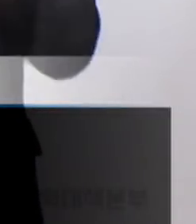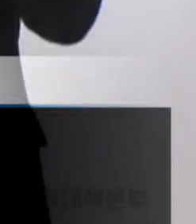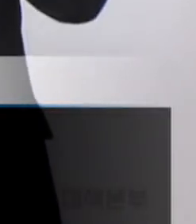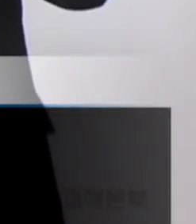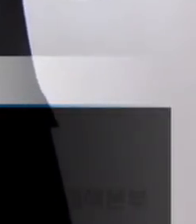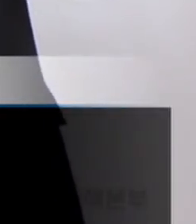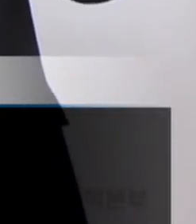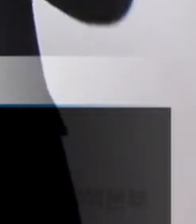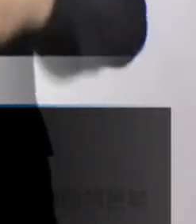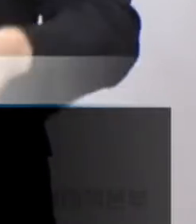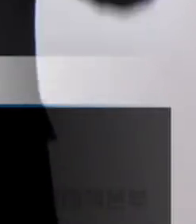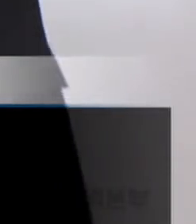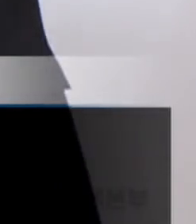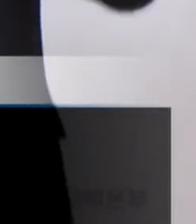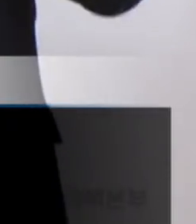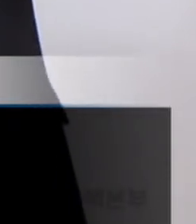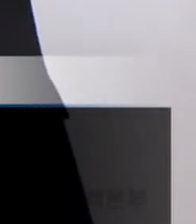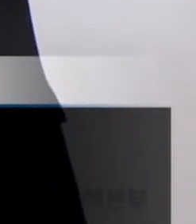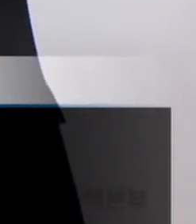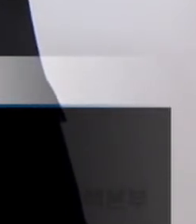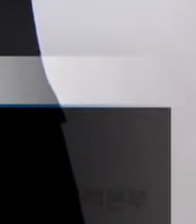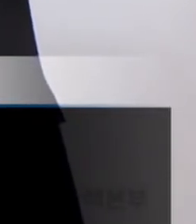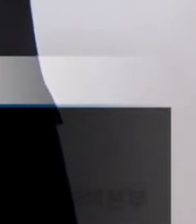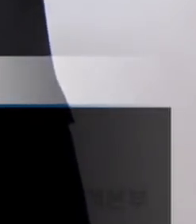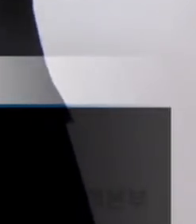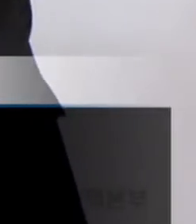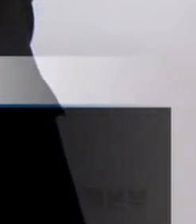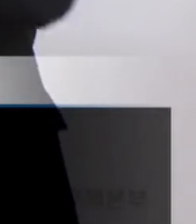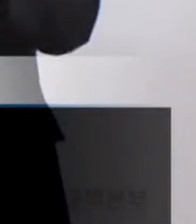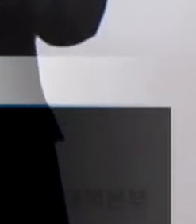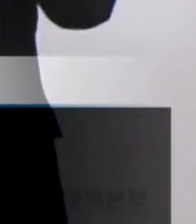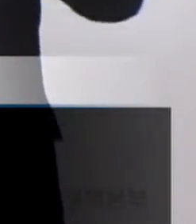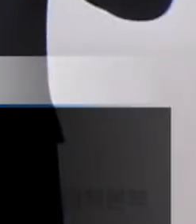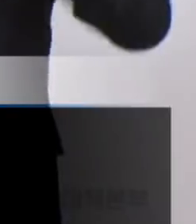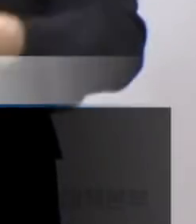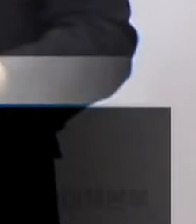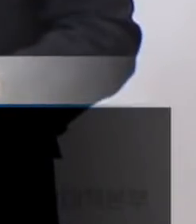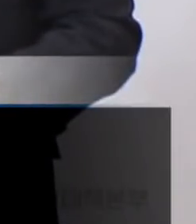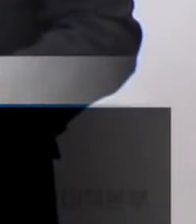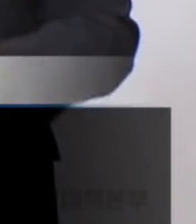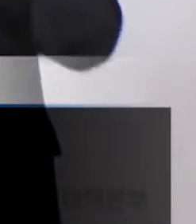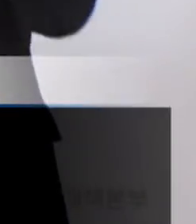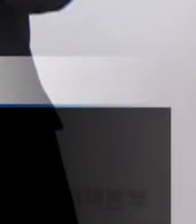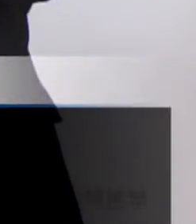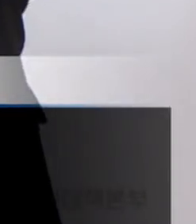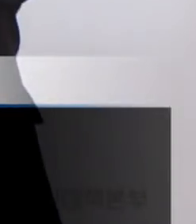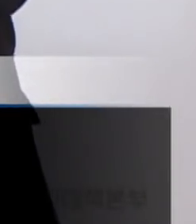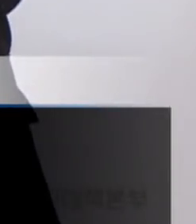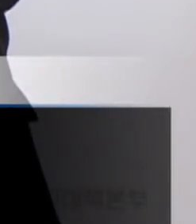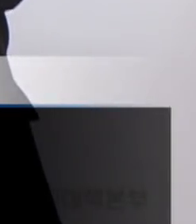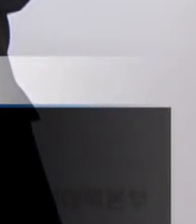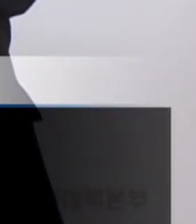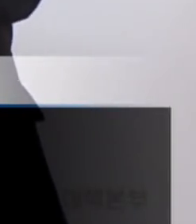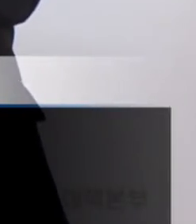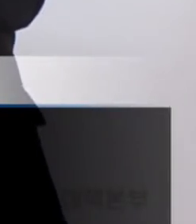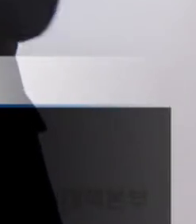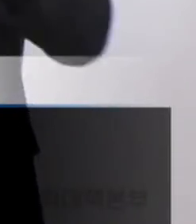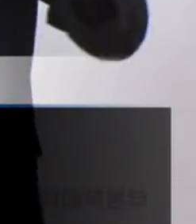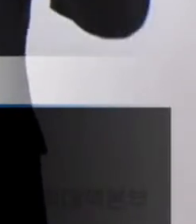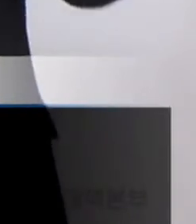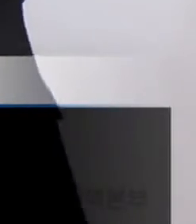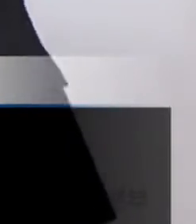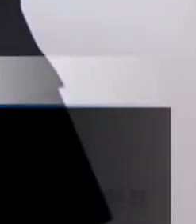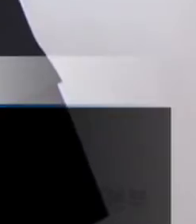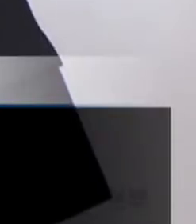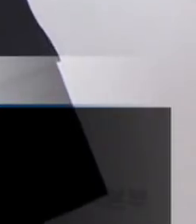16일 일평균 32만 명 이상 발생할 것으로 예측하였으며 3월 23일 전후에는 감소세로 전환할